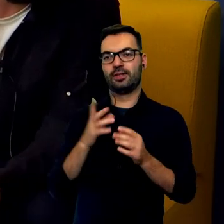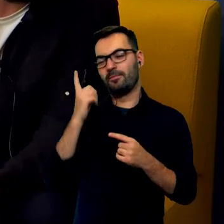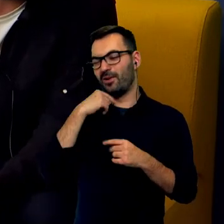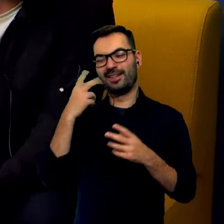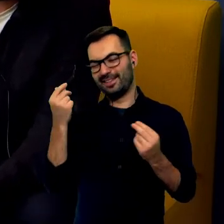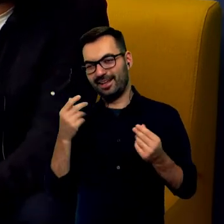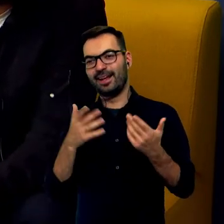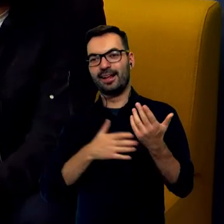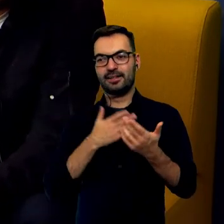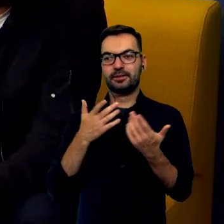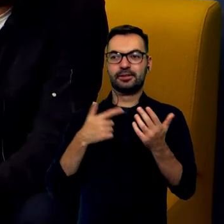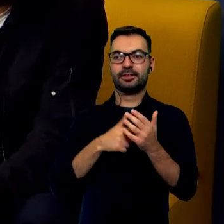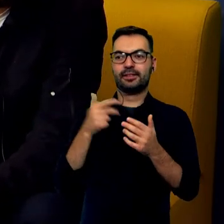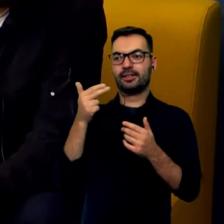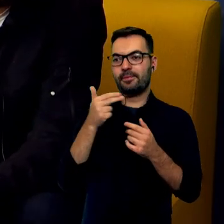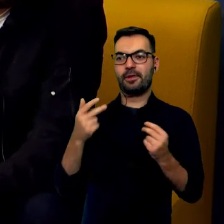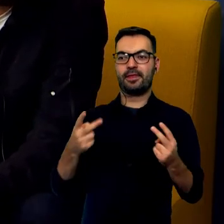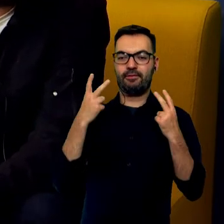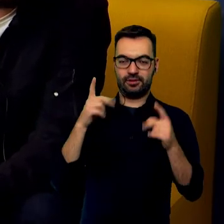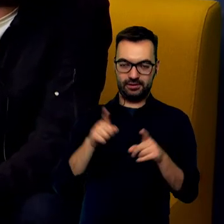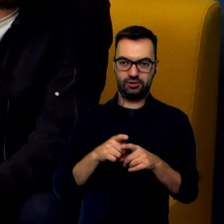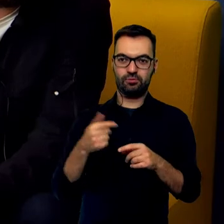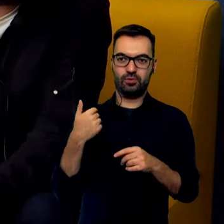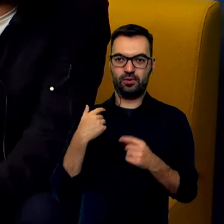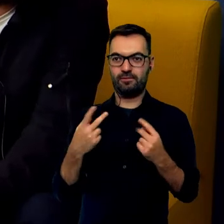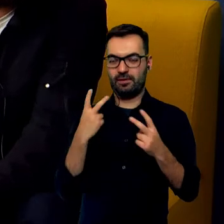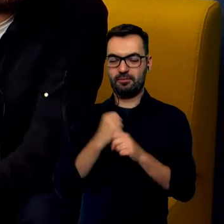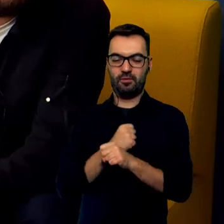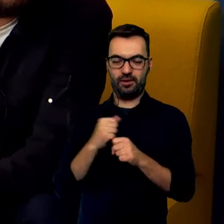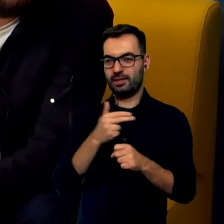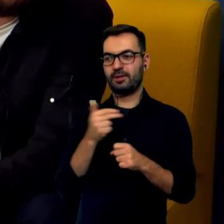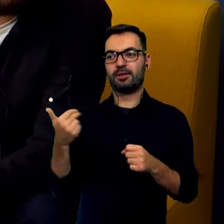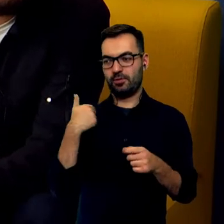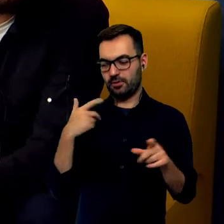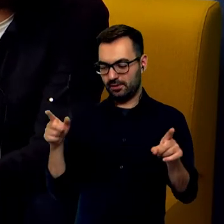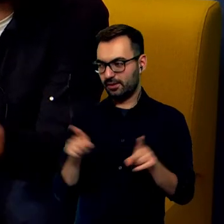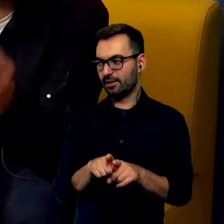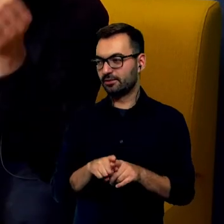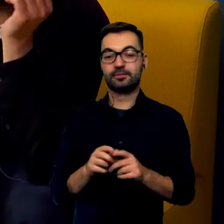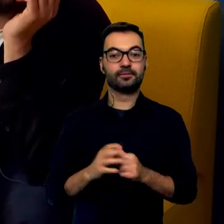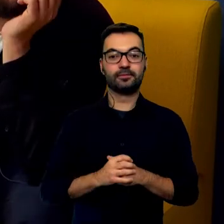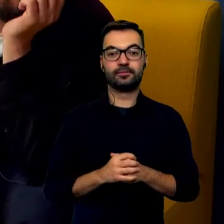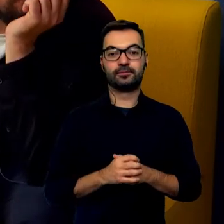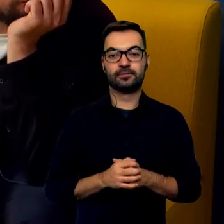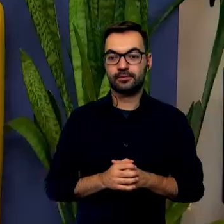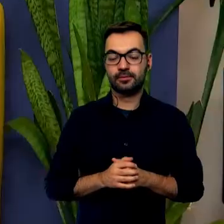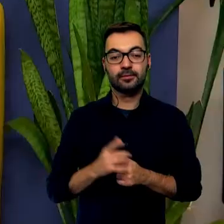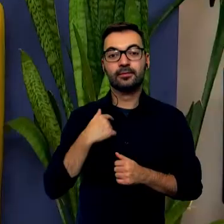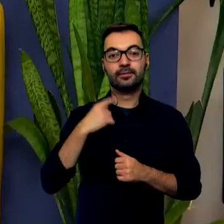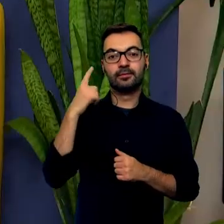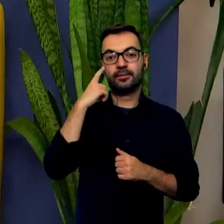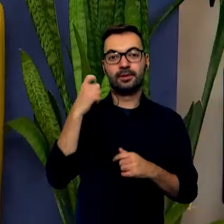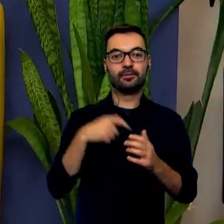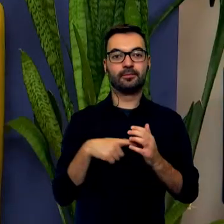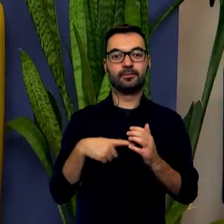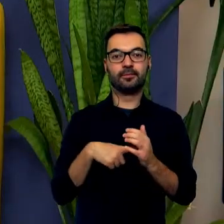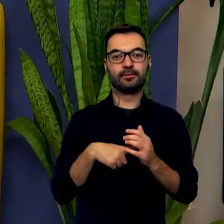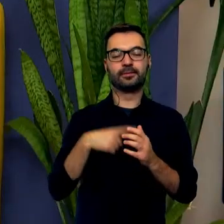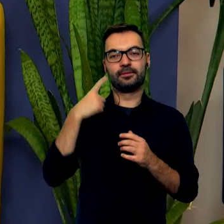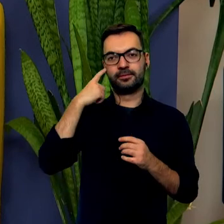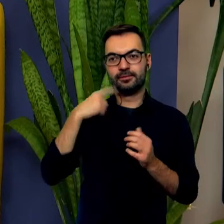o pogodzie, ale no, tematy najważniejsze też się pojawiają. No, ja teraz przypominam sobie ten moment z tego